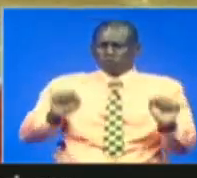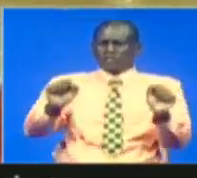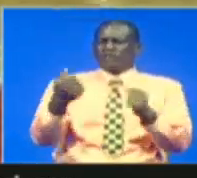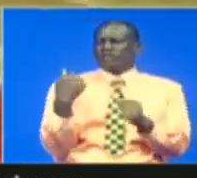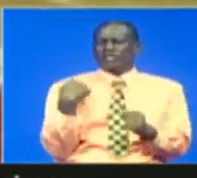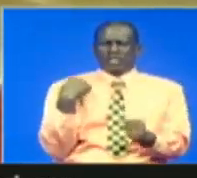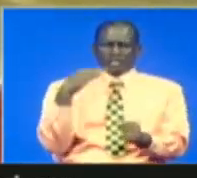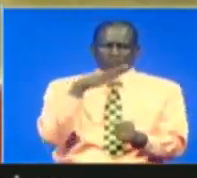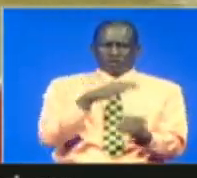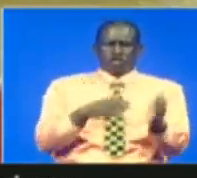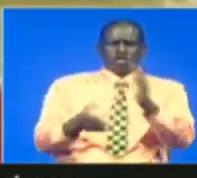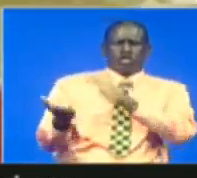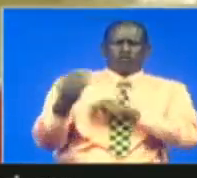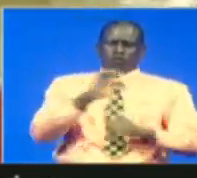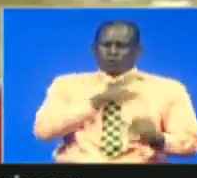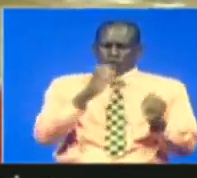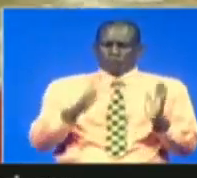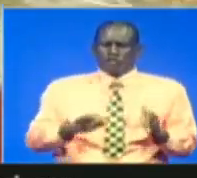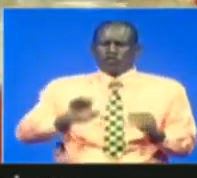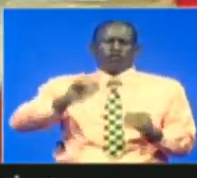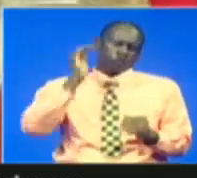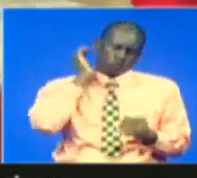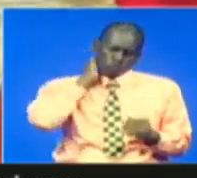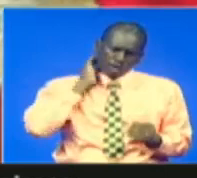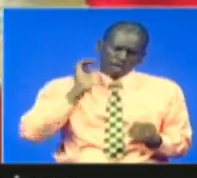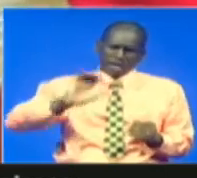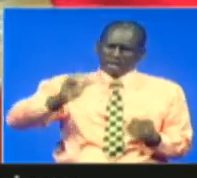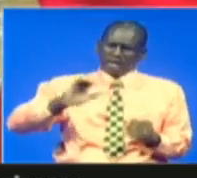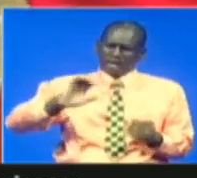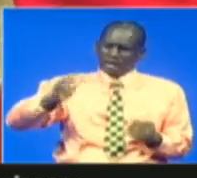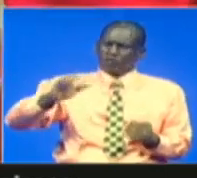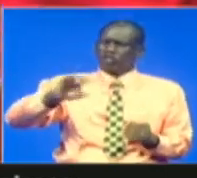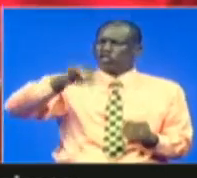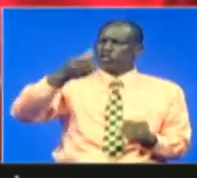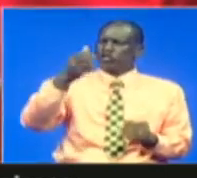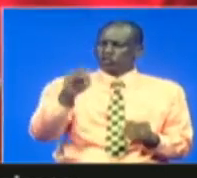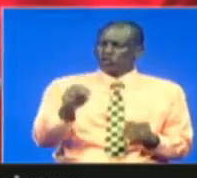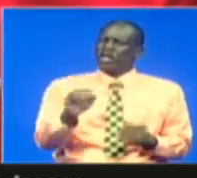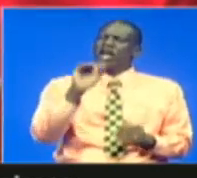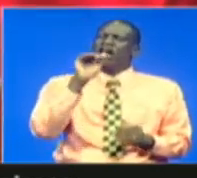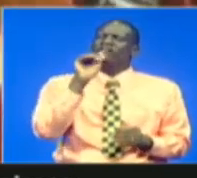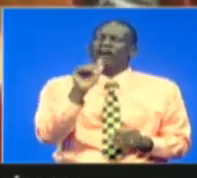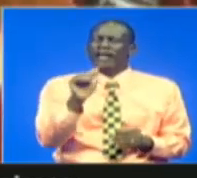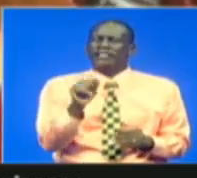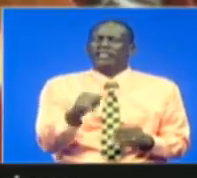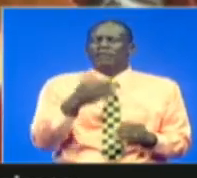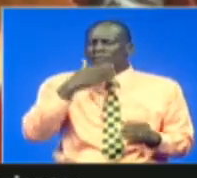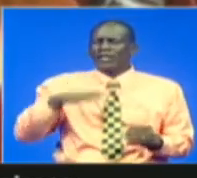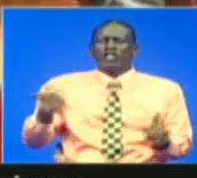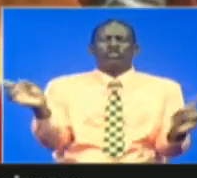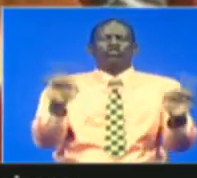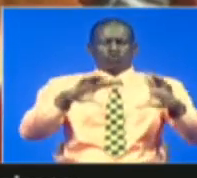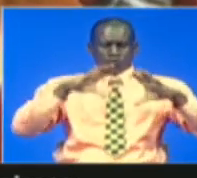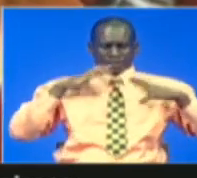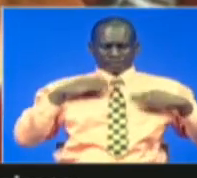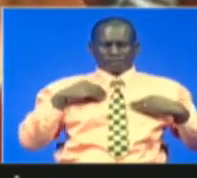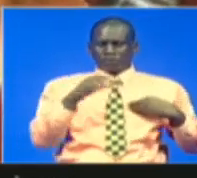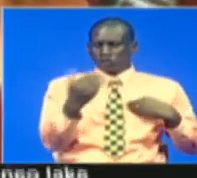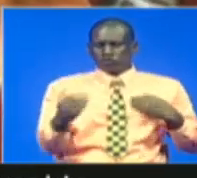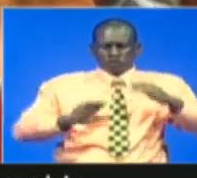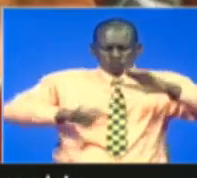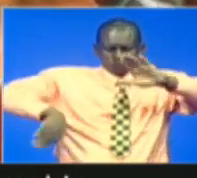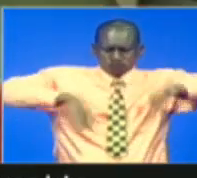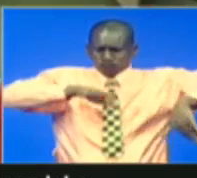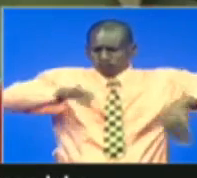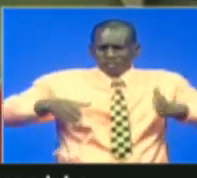Aliyekuwa kamishna wa kaunti ya Murang'a John Elungata amewarai wazazi kutoruhusu wanawao kuogelea mtoni ili kuzuia maafa ya